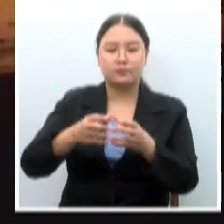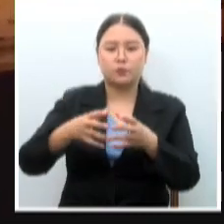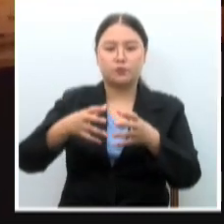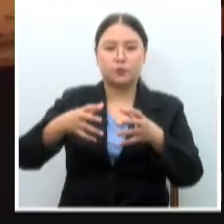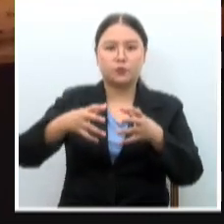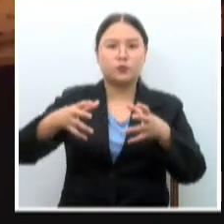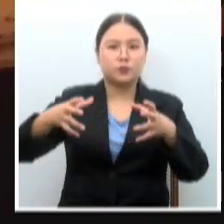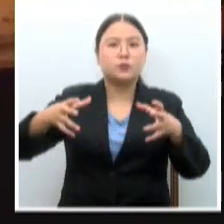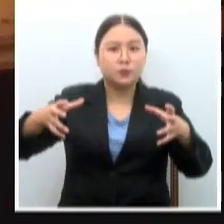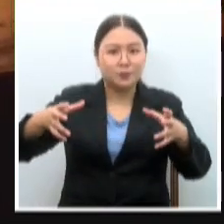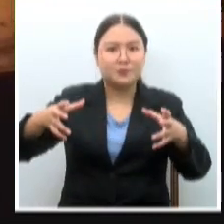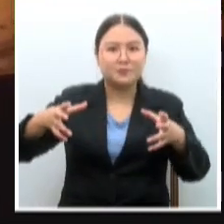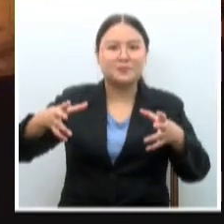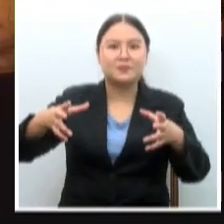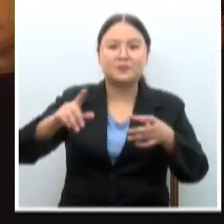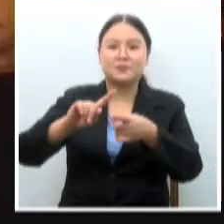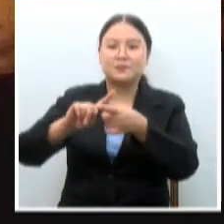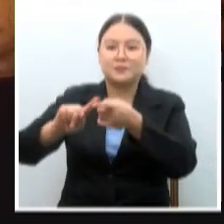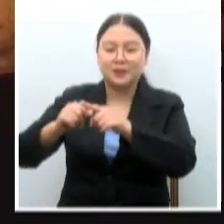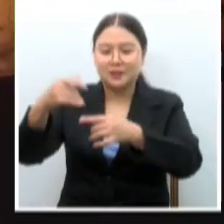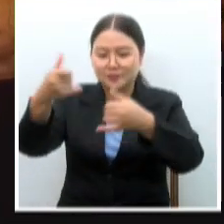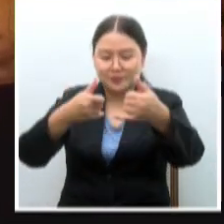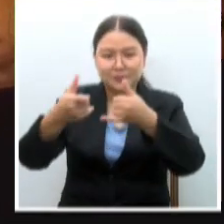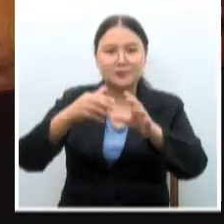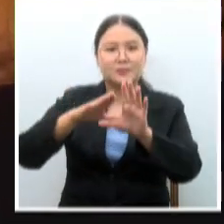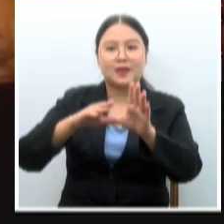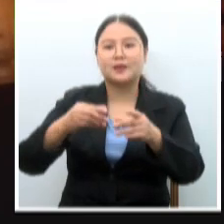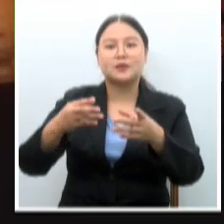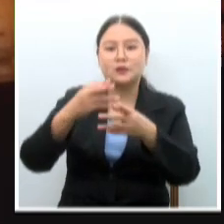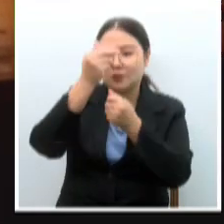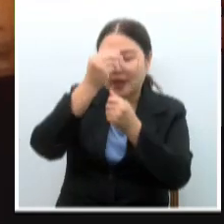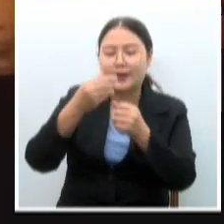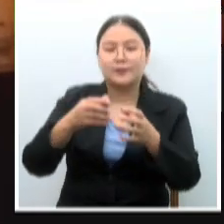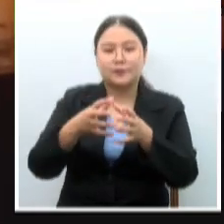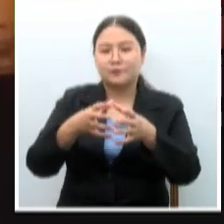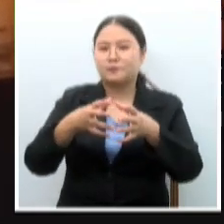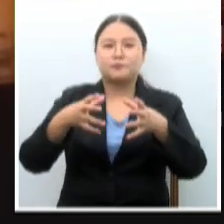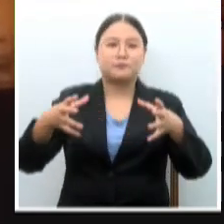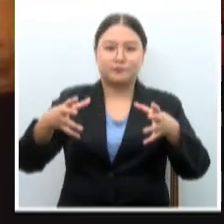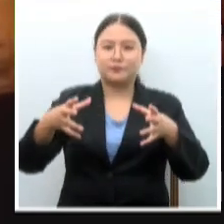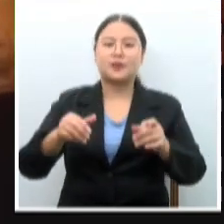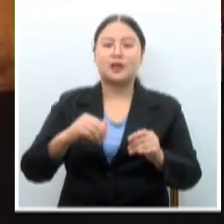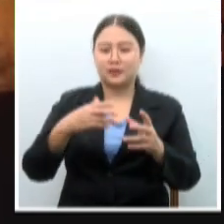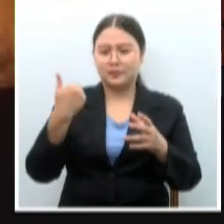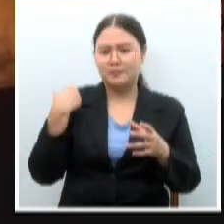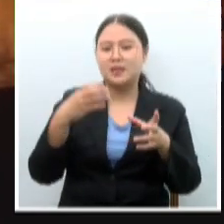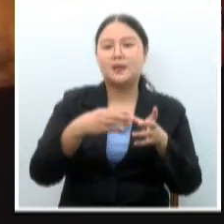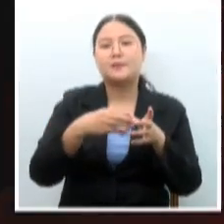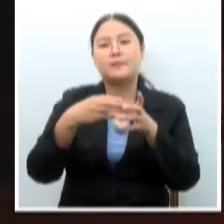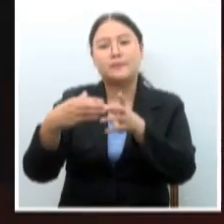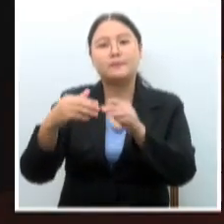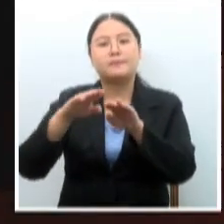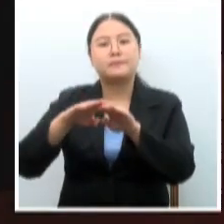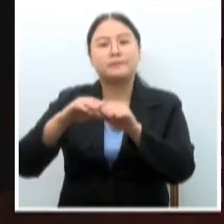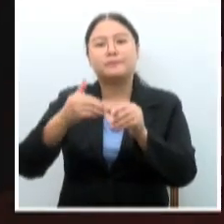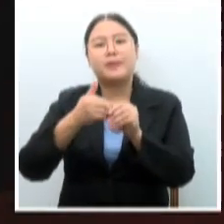การสร้างพาร์ทเนอร์นะครับสิ่งที่สำคัญมากกว่านั้นก็คือเราก็ได้มีการจัดตัวอย่างให้น้องๆดูอย่างน้องๆได้ไปชมคอนเสิร์ต Star Wars